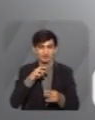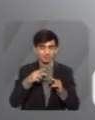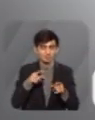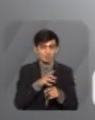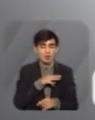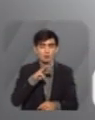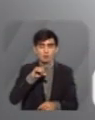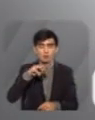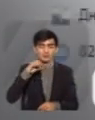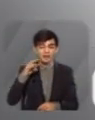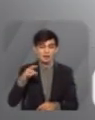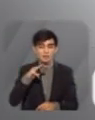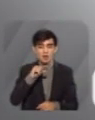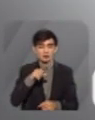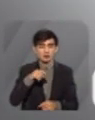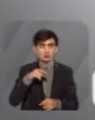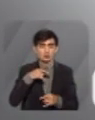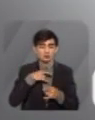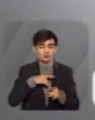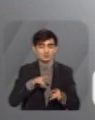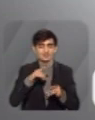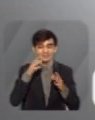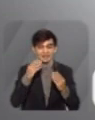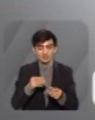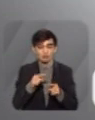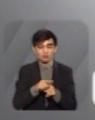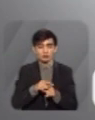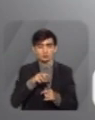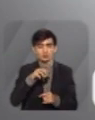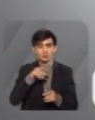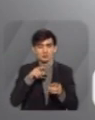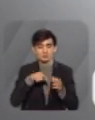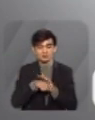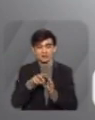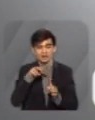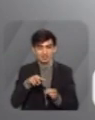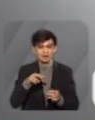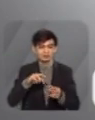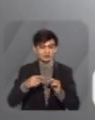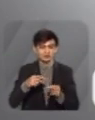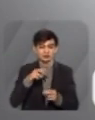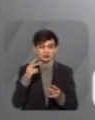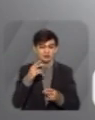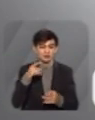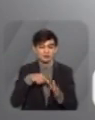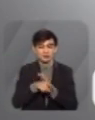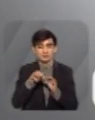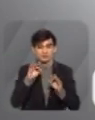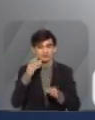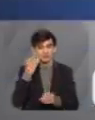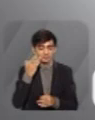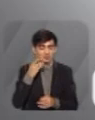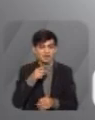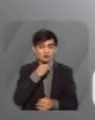Мұхтар Мағауин туған күнді, туылған күн деп жазудың қате екенін айтып мақала жазса, қазір тіл тазалығы туралы жиі айтып жүрген журналист